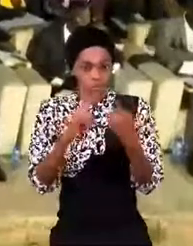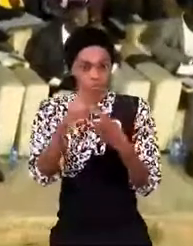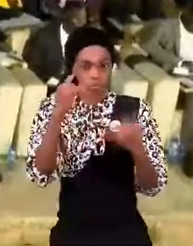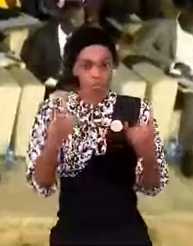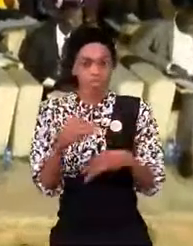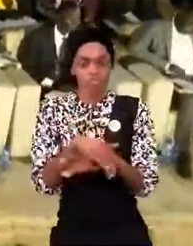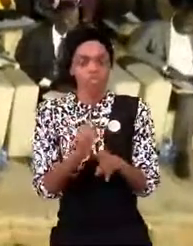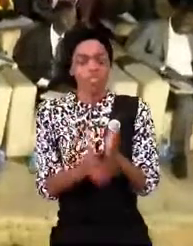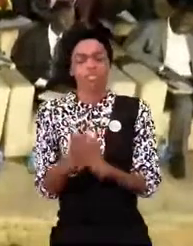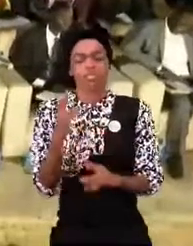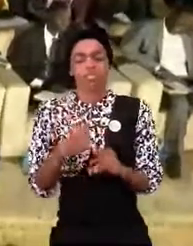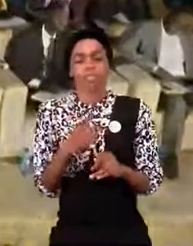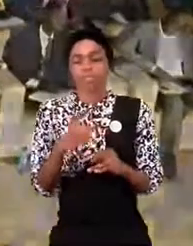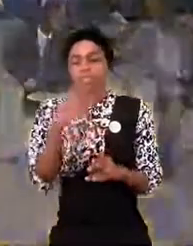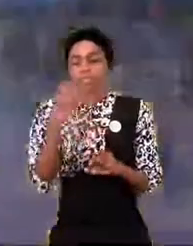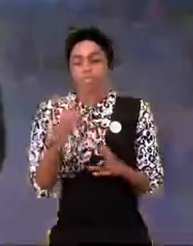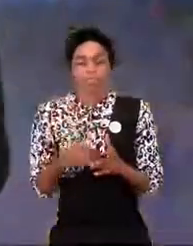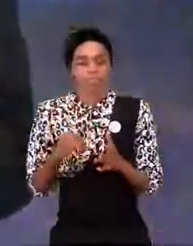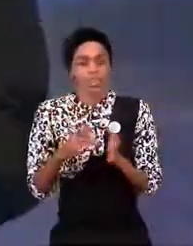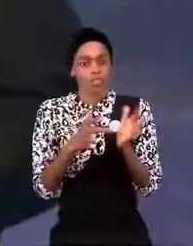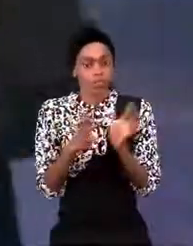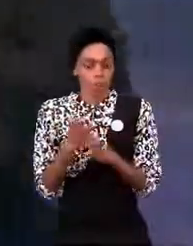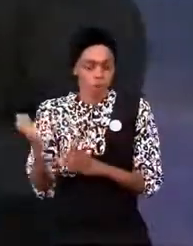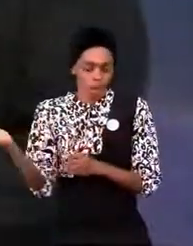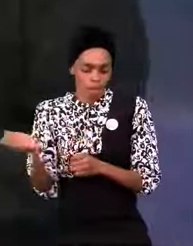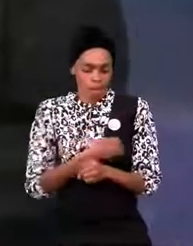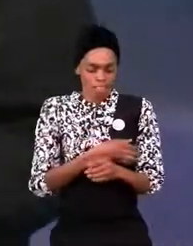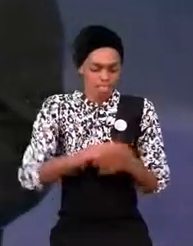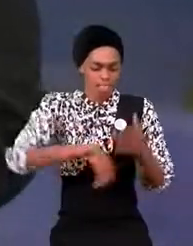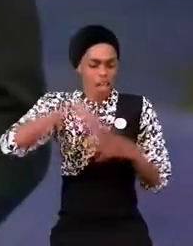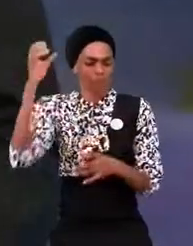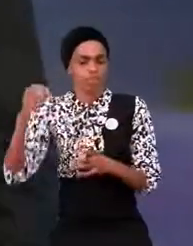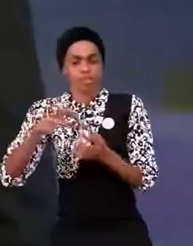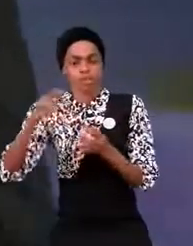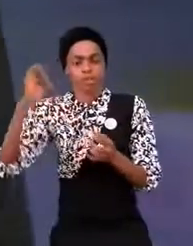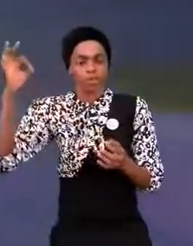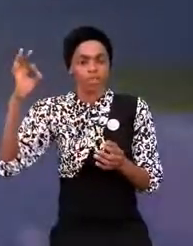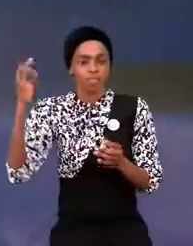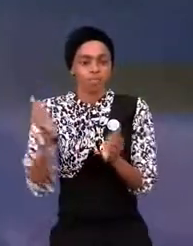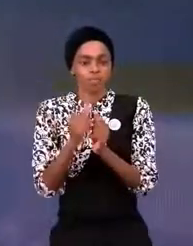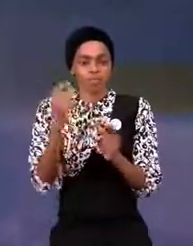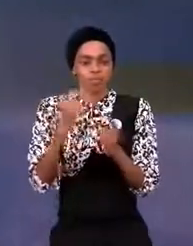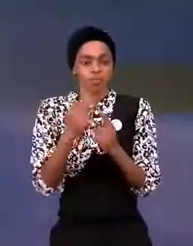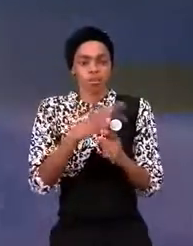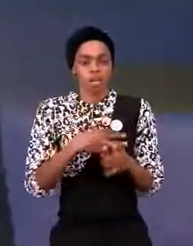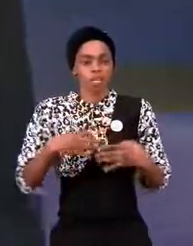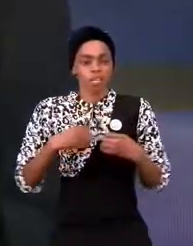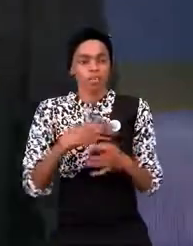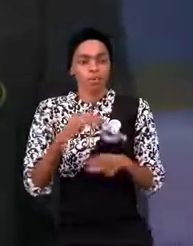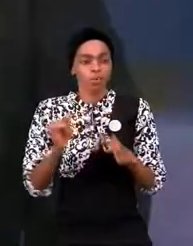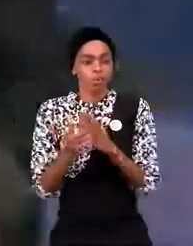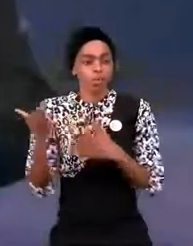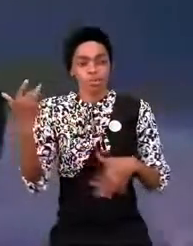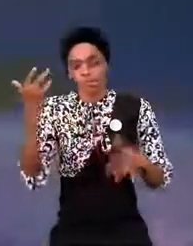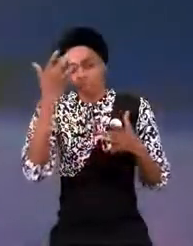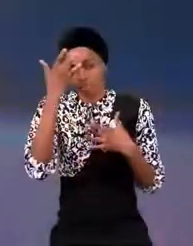il chassa les esprits par sa parole et il guérit tous les malades. Verset 17, afin